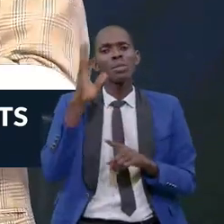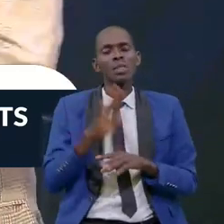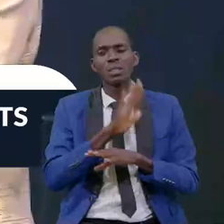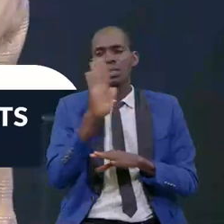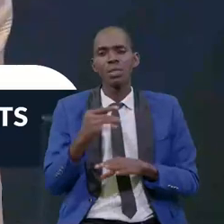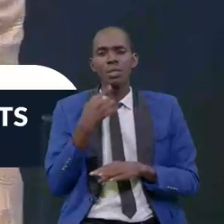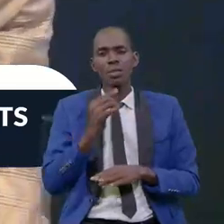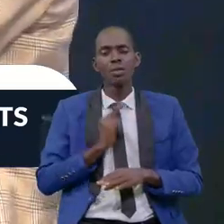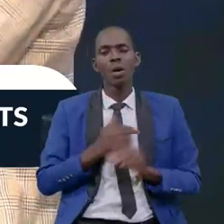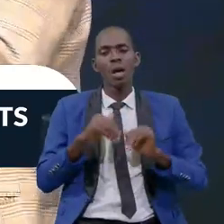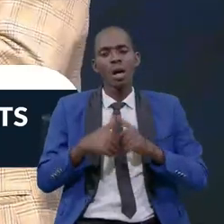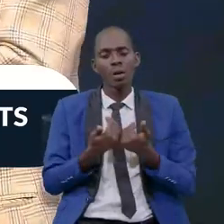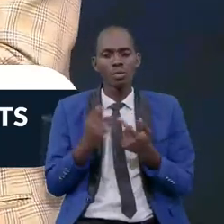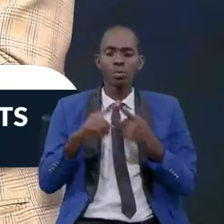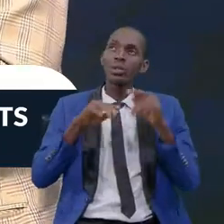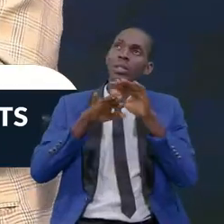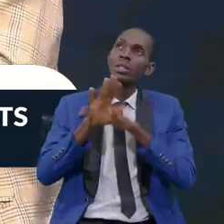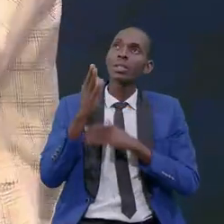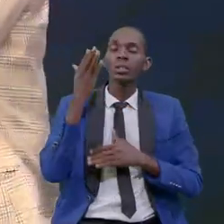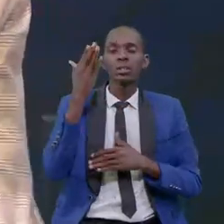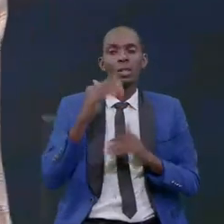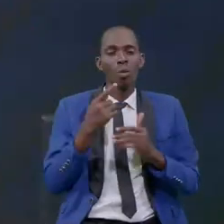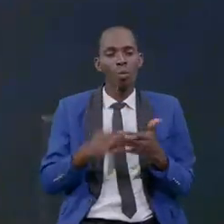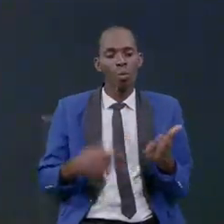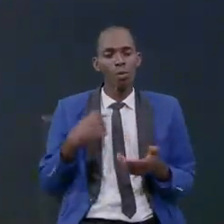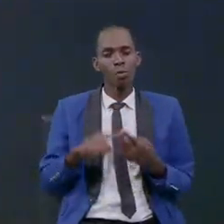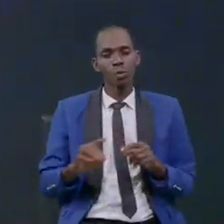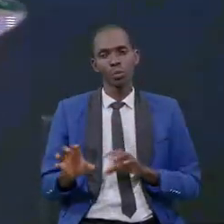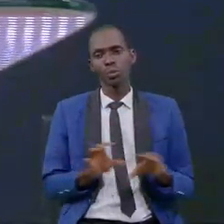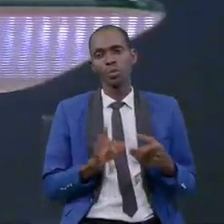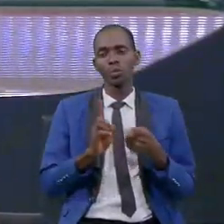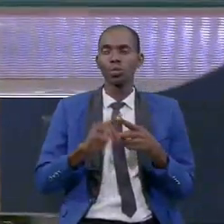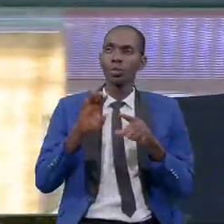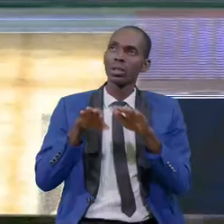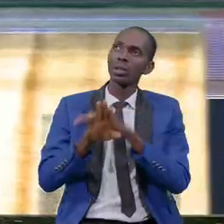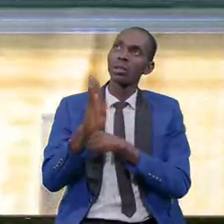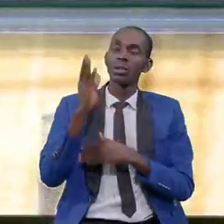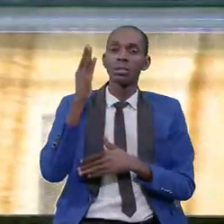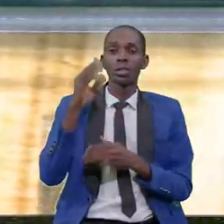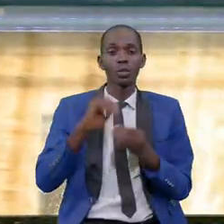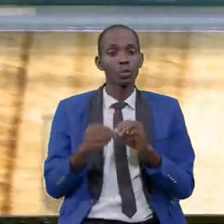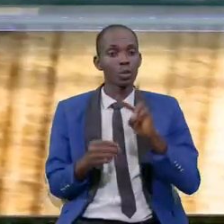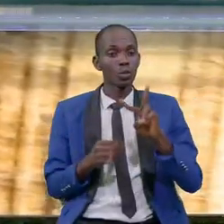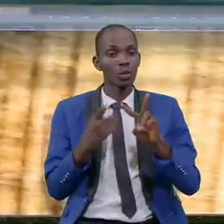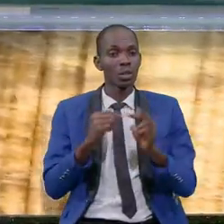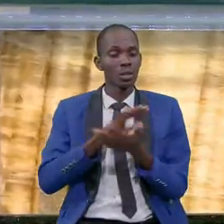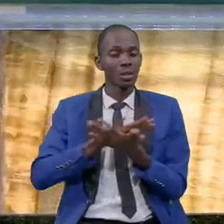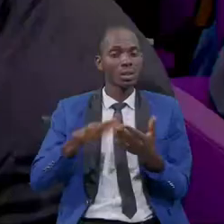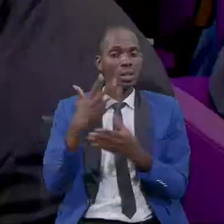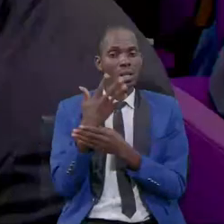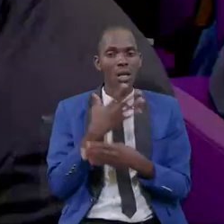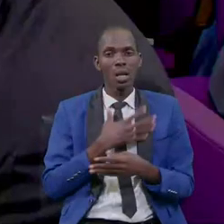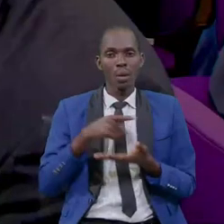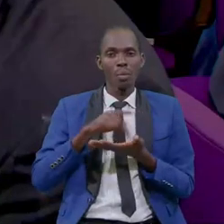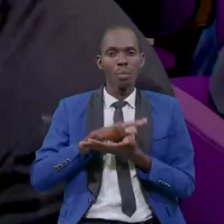ils ne nous ont pas dit comment nous devons nous comporter afin de pouvoir aller à ce lieu. Deuxième point, les mains pures ou les mains innocentes